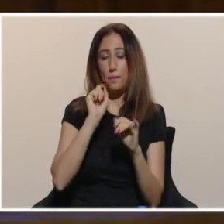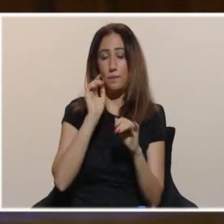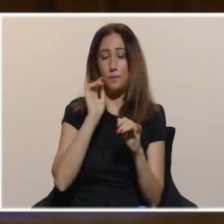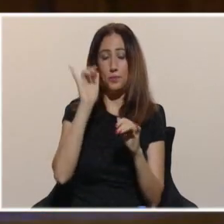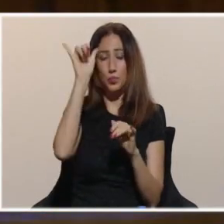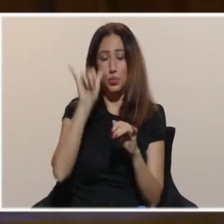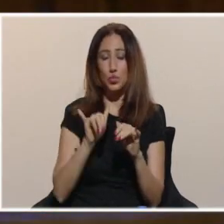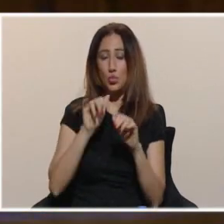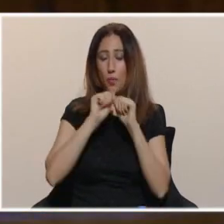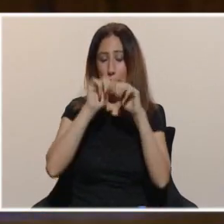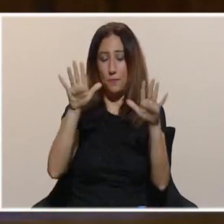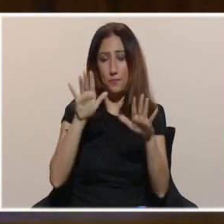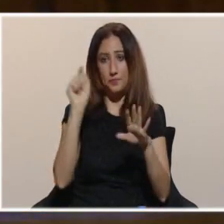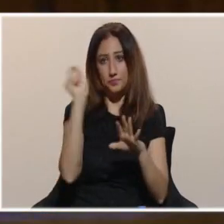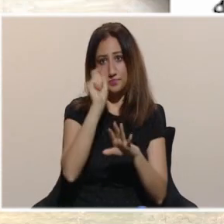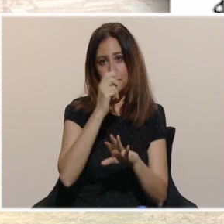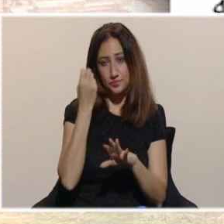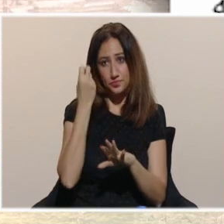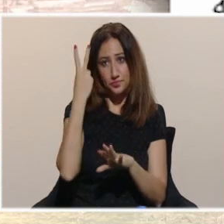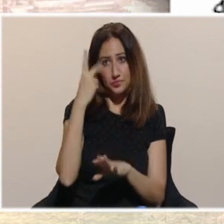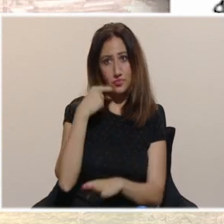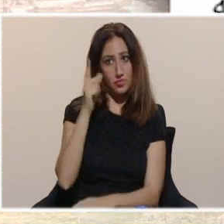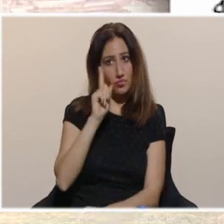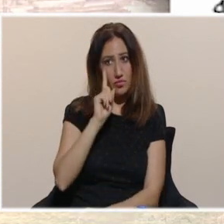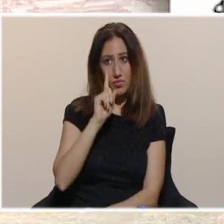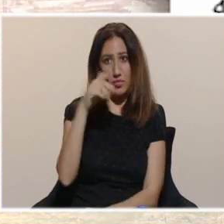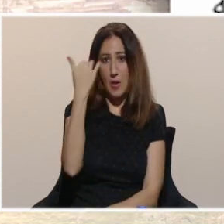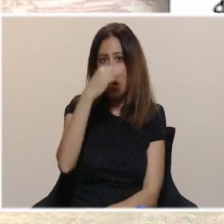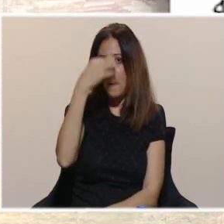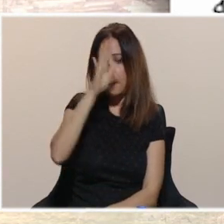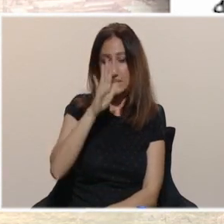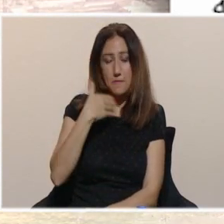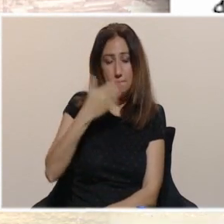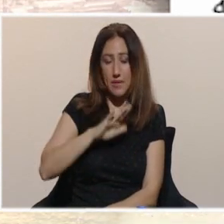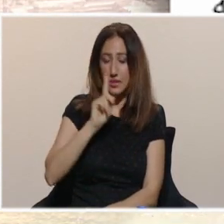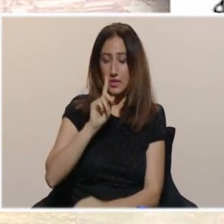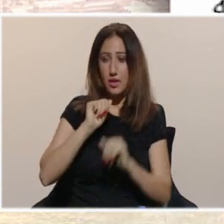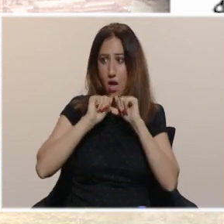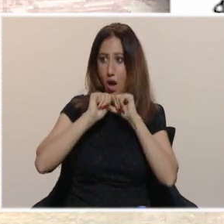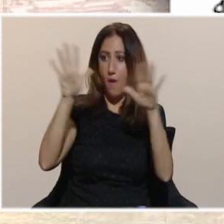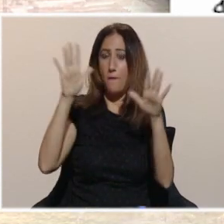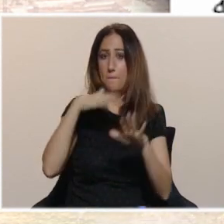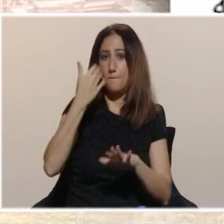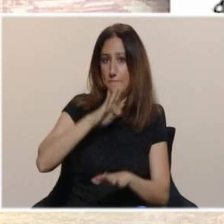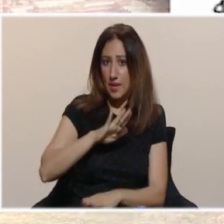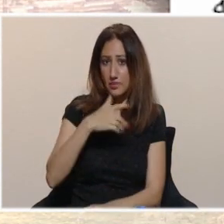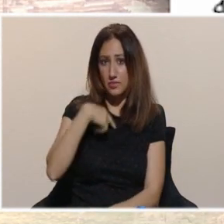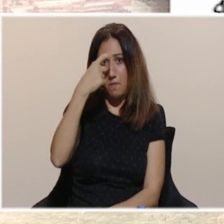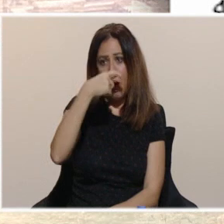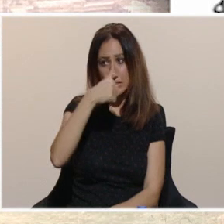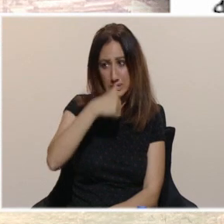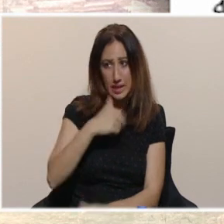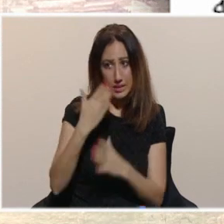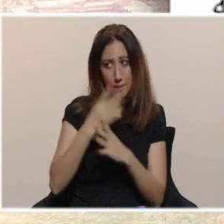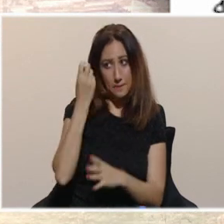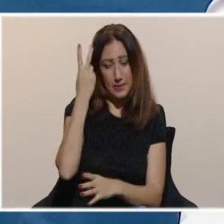محمود ياسين الفنانه الجميله نفت الخبر الحقيقي. انا كلمتها. حسيتي بايه لما انتشر خبر وفاتك على السوشيال ميديا؟ عيطت، قلت